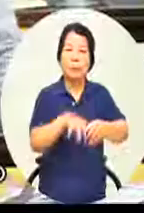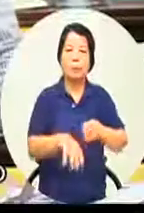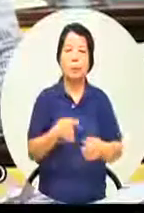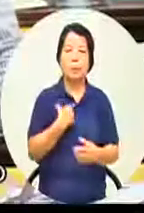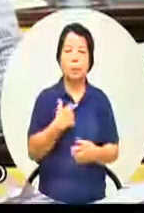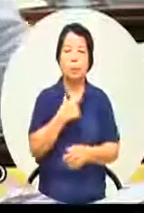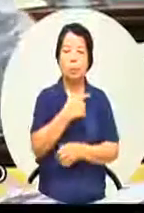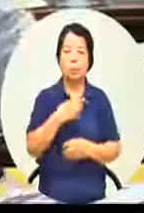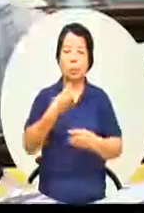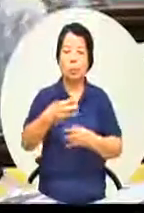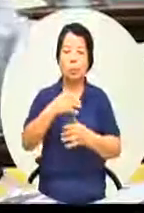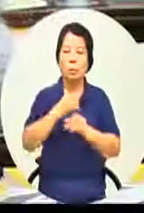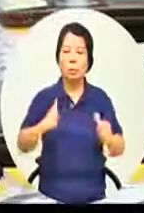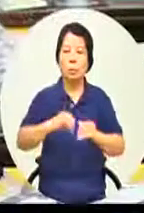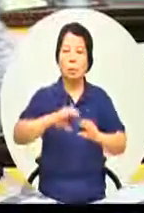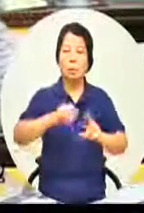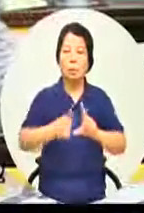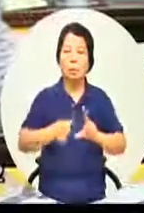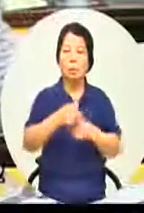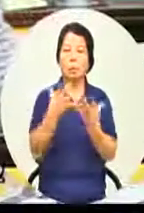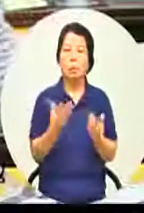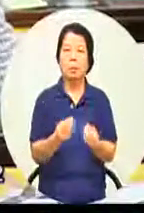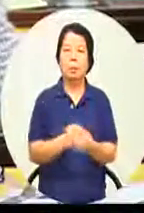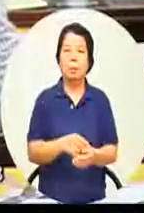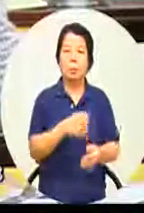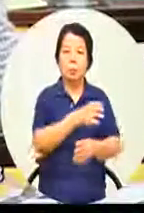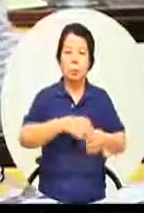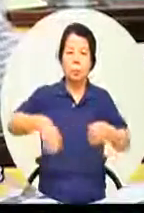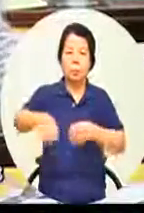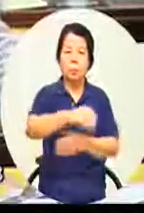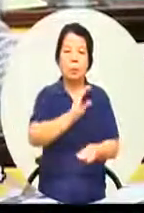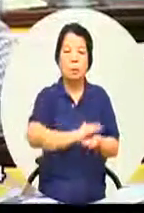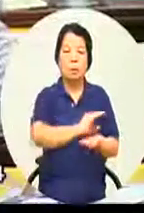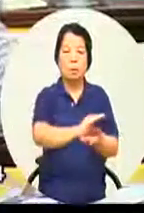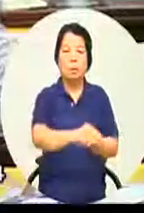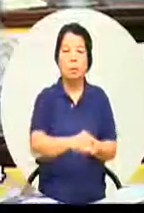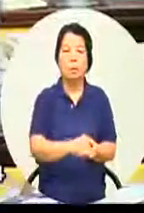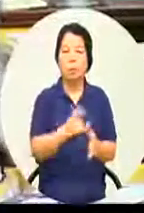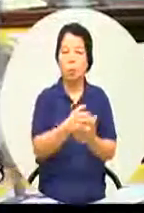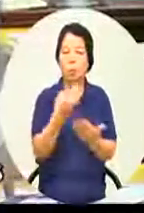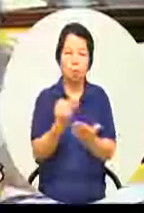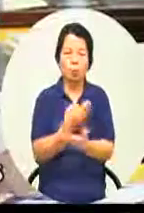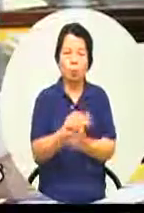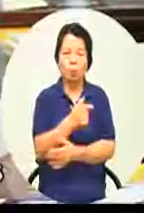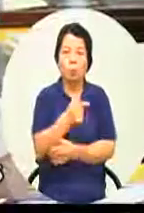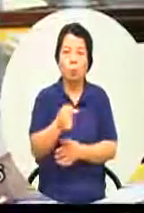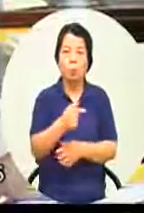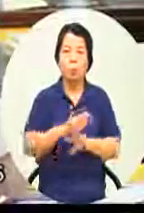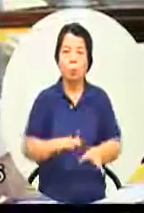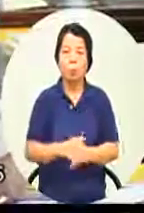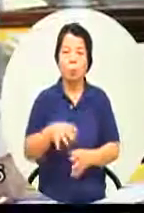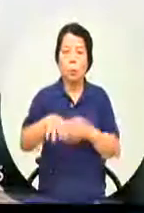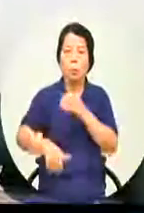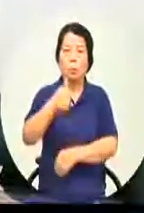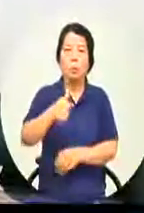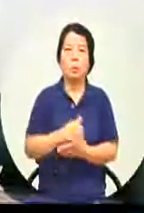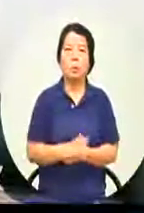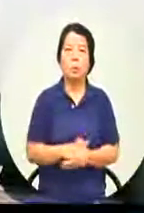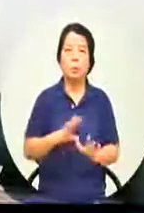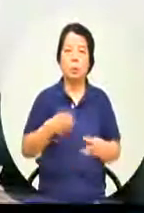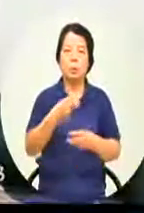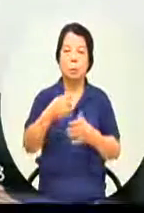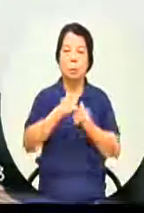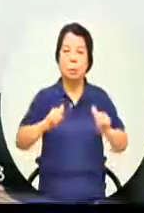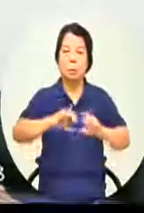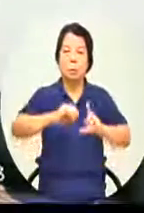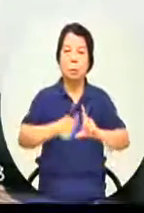区三民区也好，这沿线其实是整个停车空间是严重非常不足的。那像局长也很清楚，其实上三民区并没有